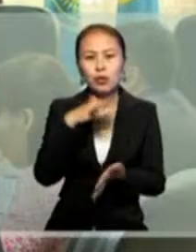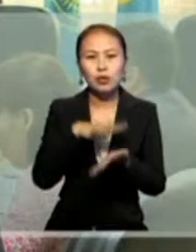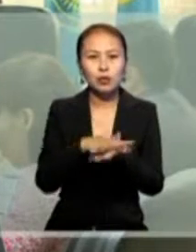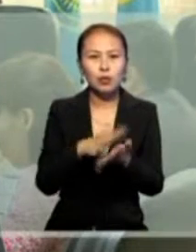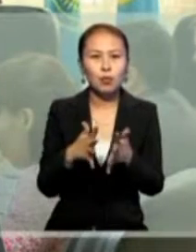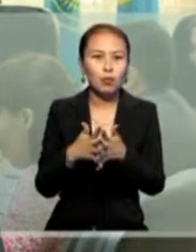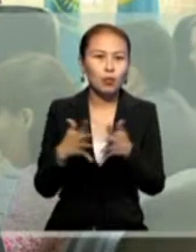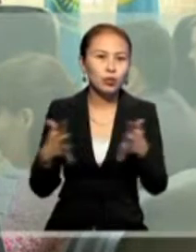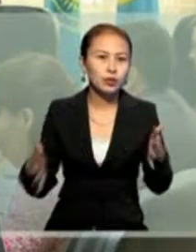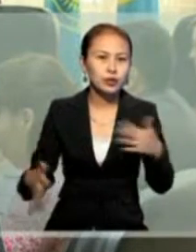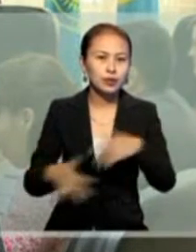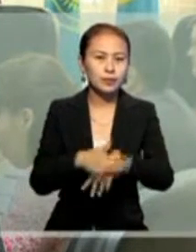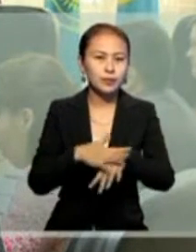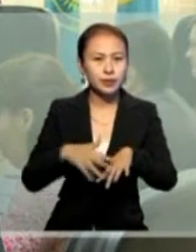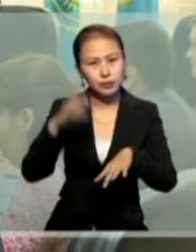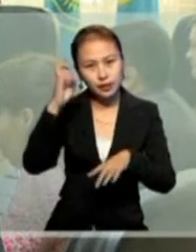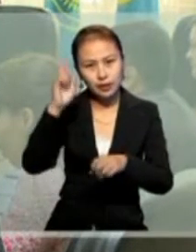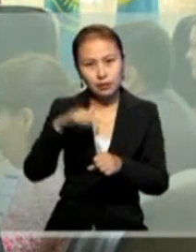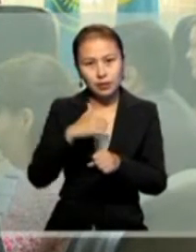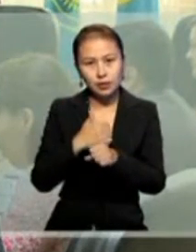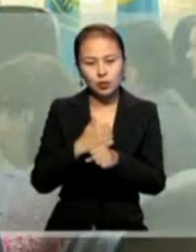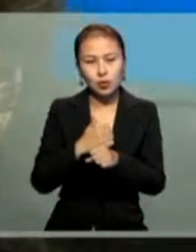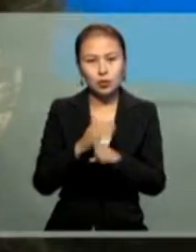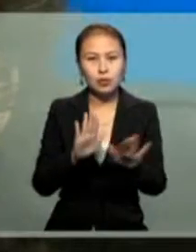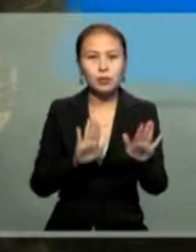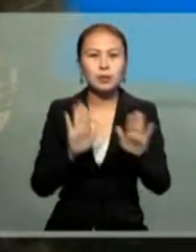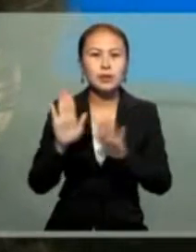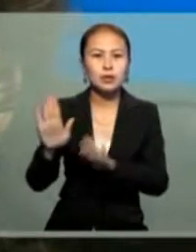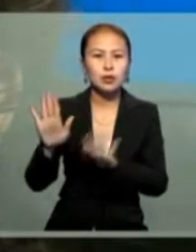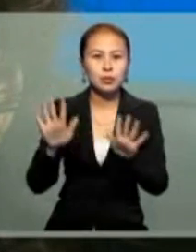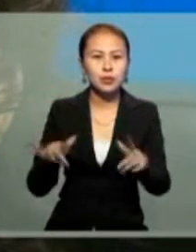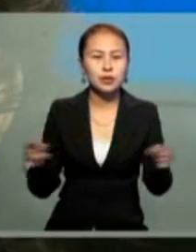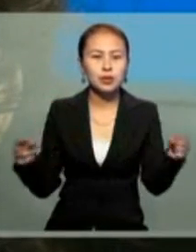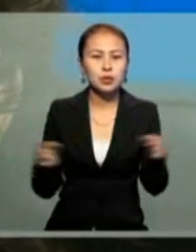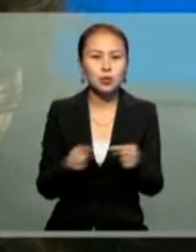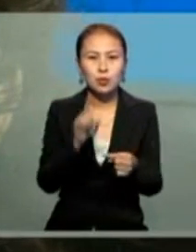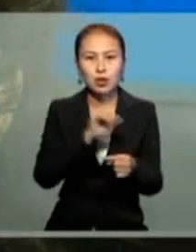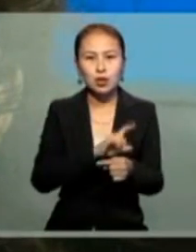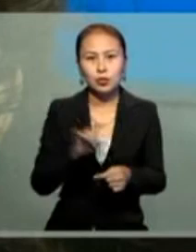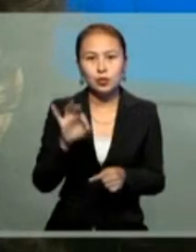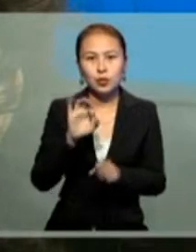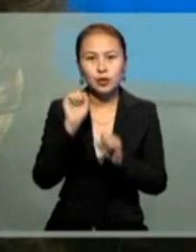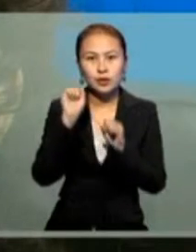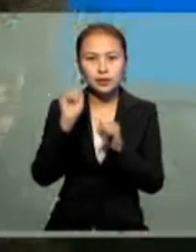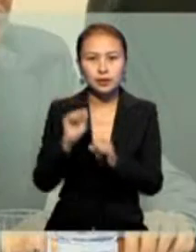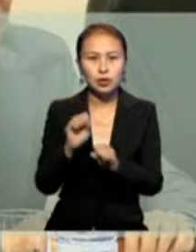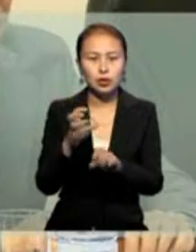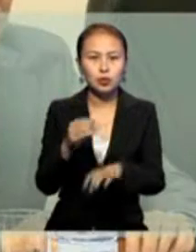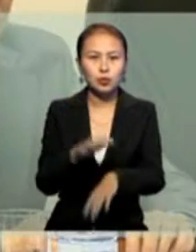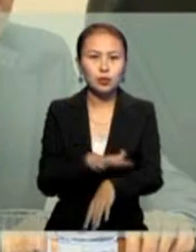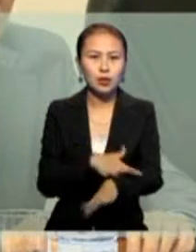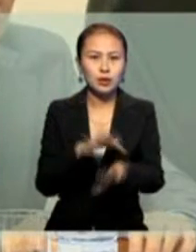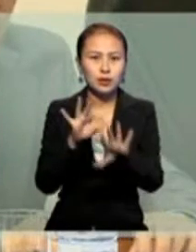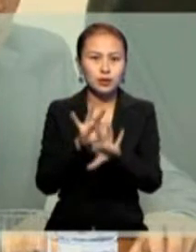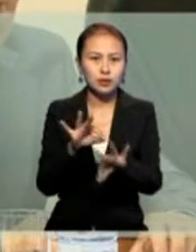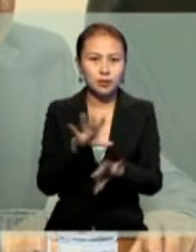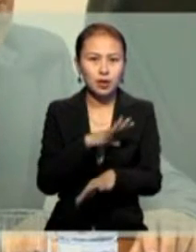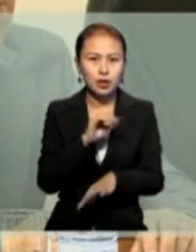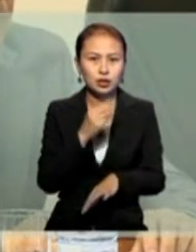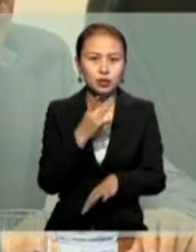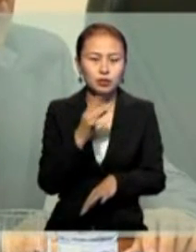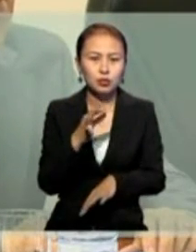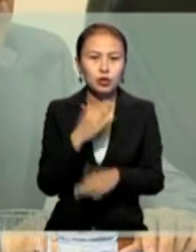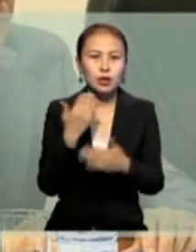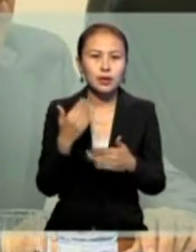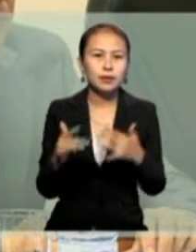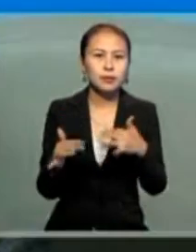екен. Жиын барысында ол еліміздегі мемлекеттік басқару саласындағы адам құқықтарының қорғалуы жайлы кеңінен әңгімелеп берді. Сондай-ақ Асқар